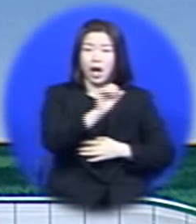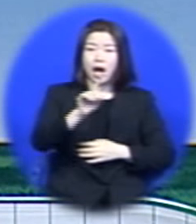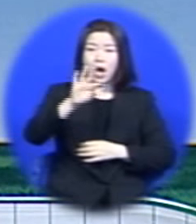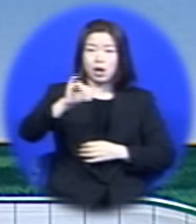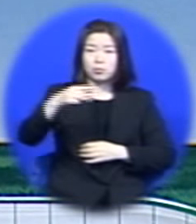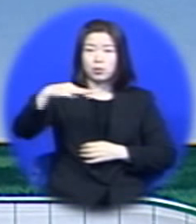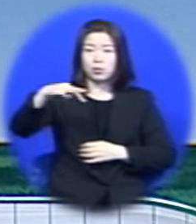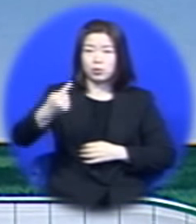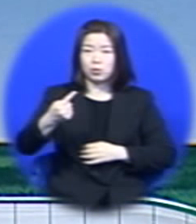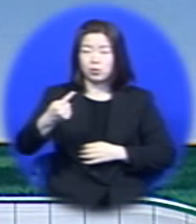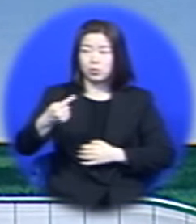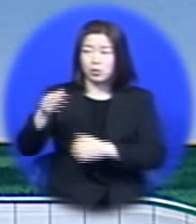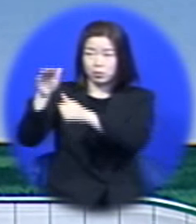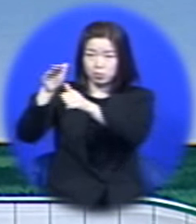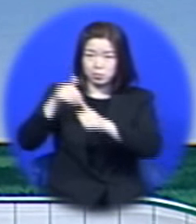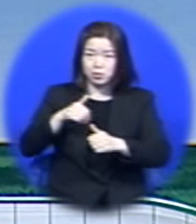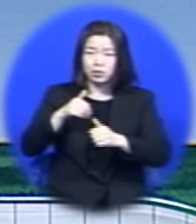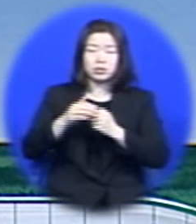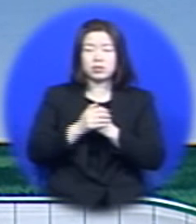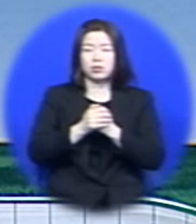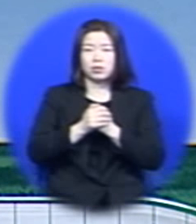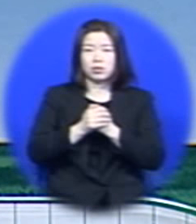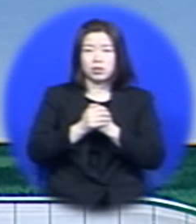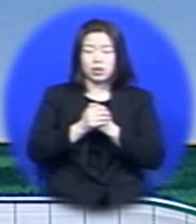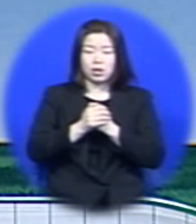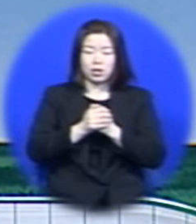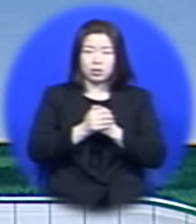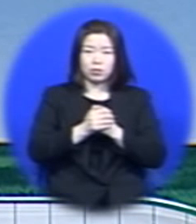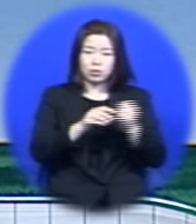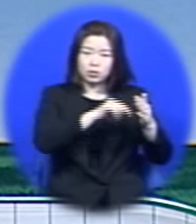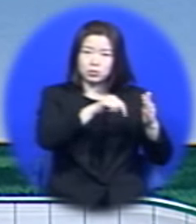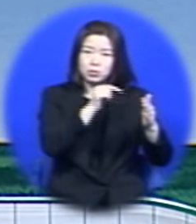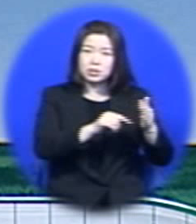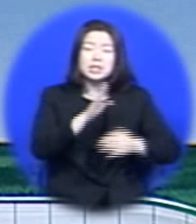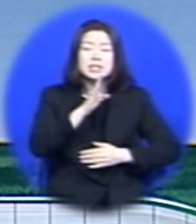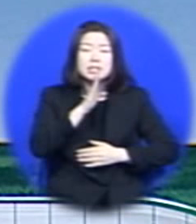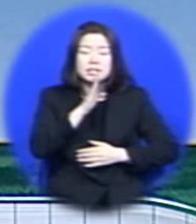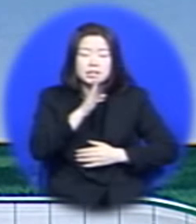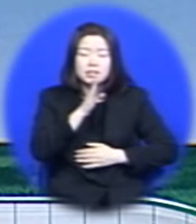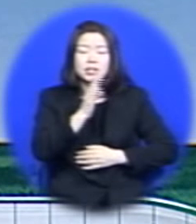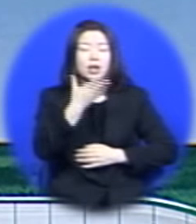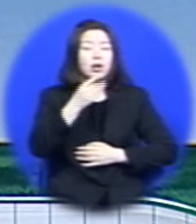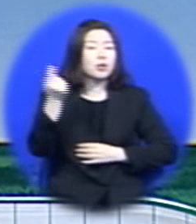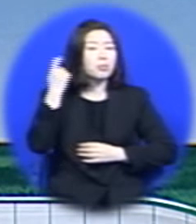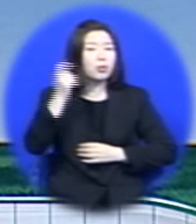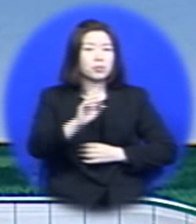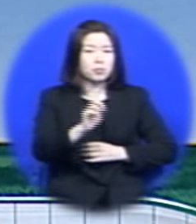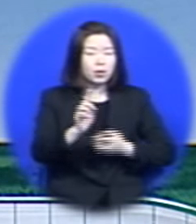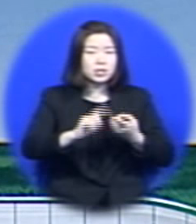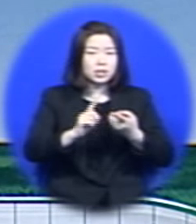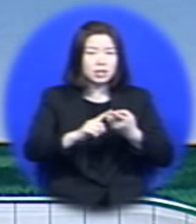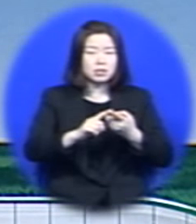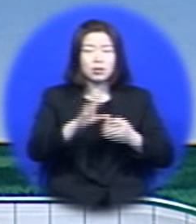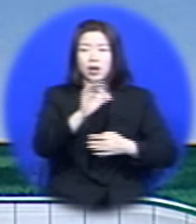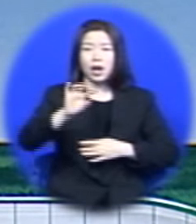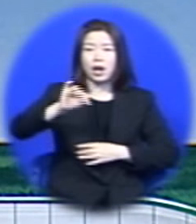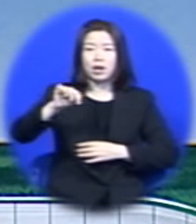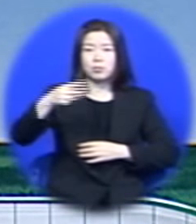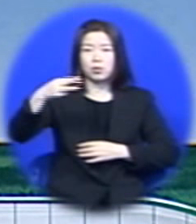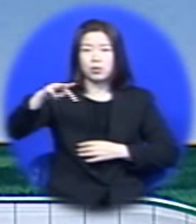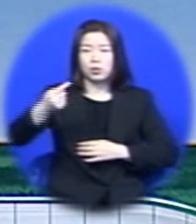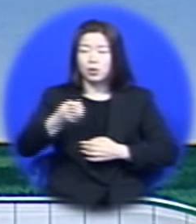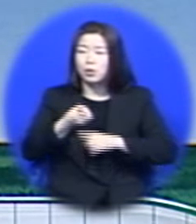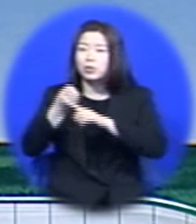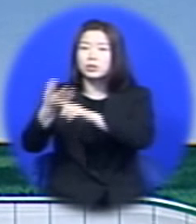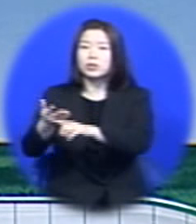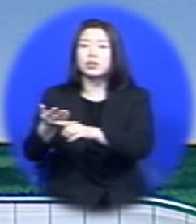아볼로를 청해서 진정한 복음이 무엇인지 아볼로에게 전해주었습니다. 아볼로가 그 이야기를